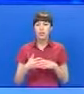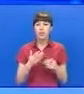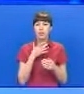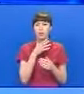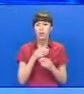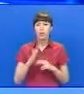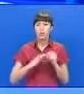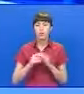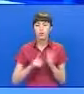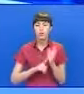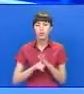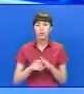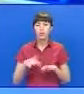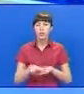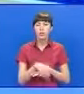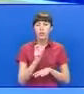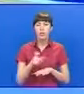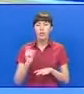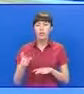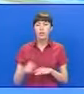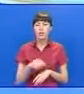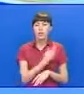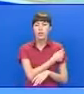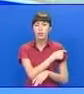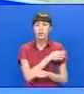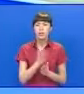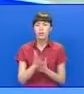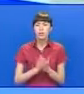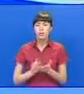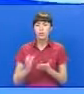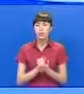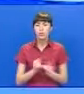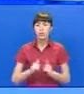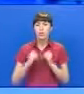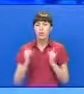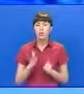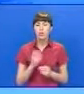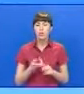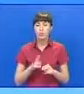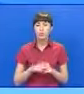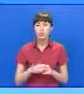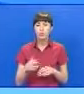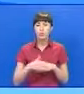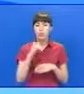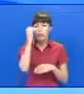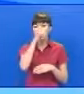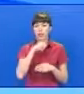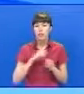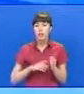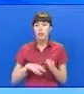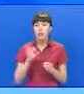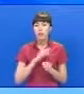құрылысы басталмақ. Бұл осы аймақтағы халықтың медициналық қызметке деген қолжетімділігін арттырады. Өйткені жақын жылдары пайдалануға берілген